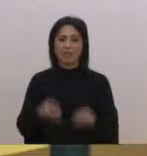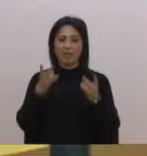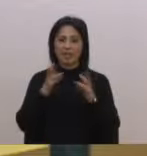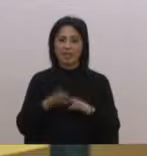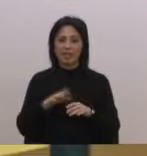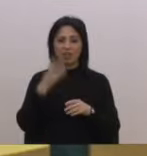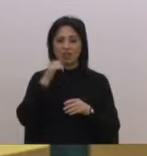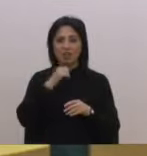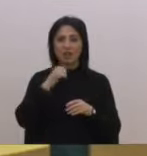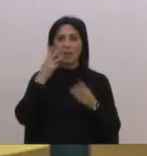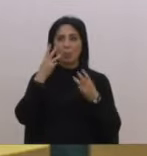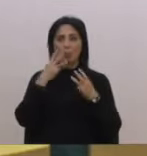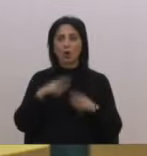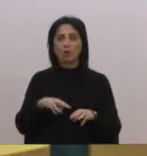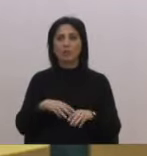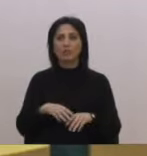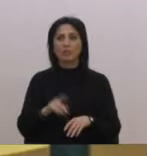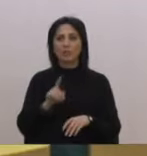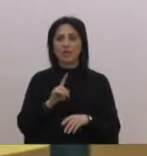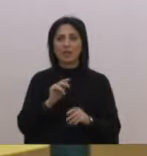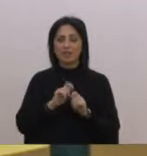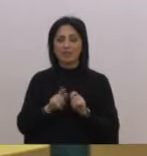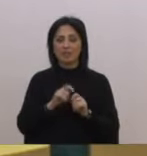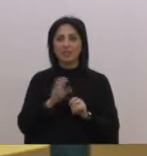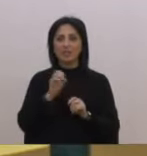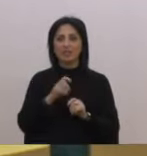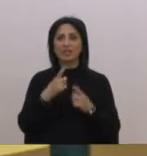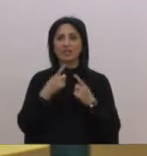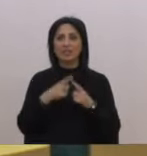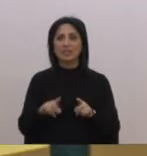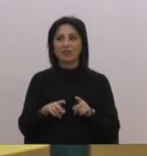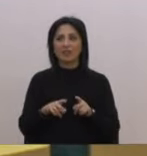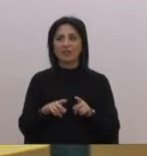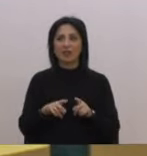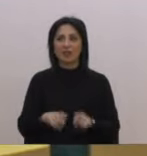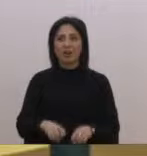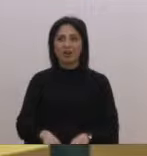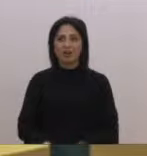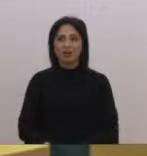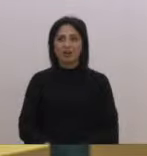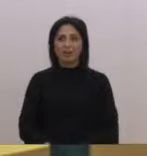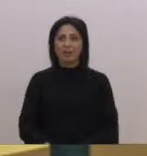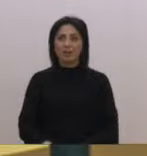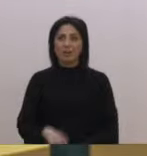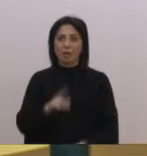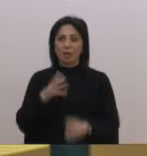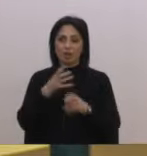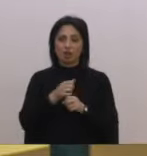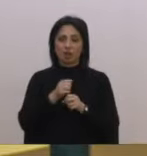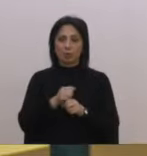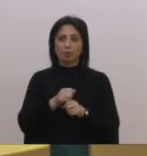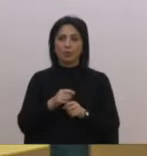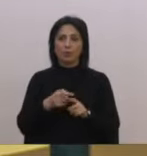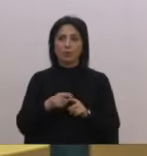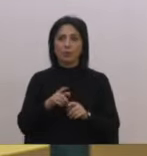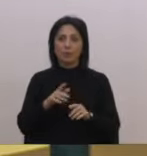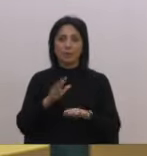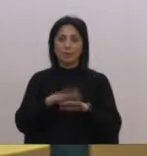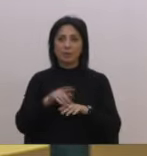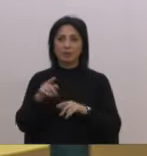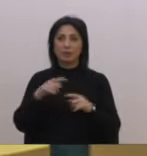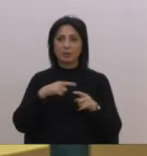vede un model de ihtian, rasați ihtiden, dar ideu scoa ahlava, verceam ocobi, beuri, ragat ce zgudu ebi gacheta, sa bagu sector ta și dar